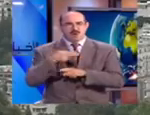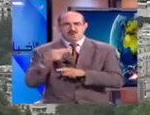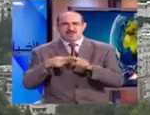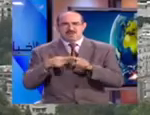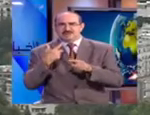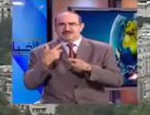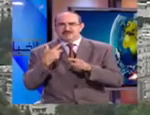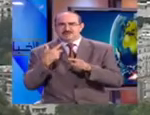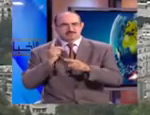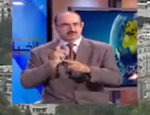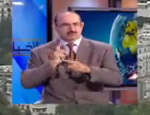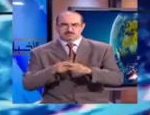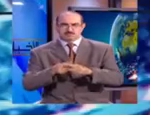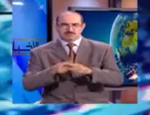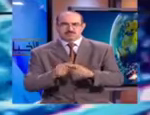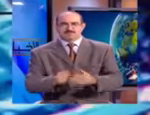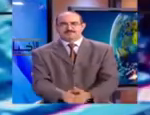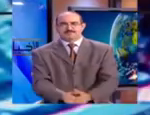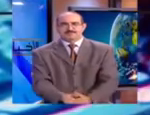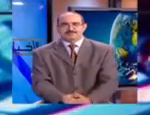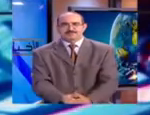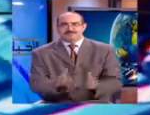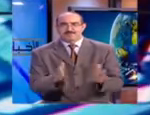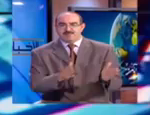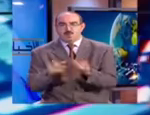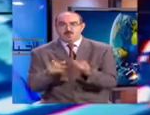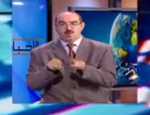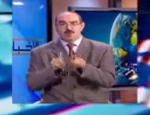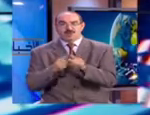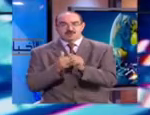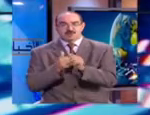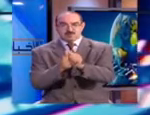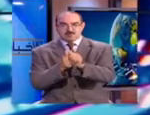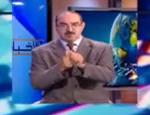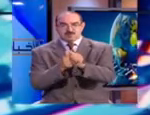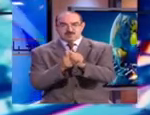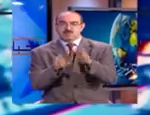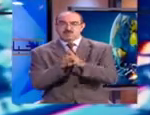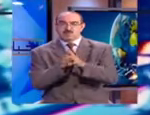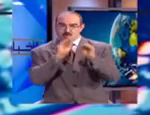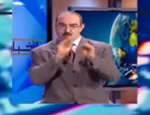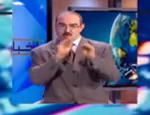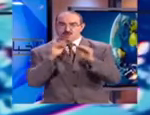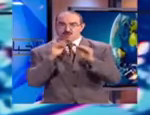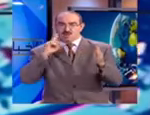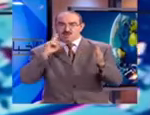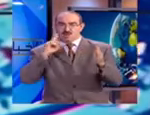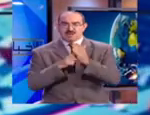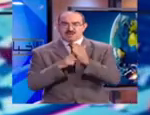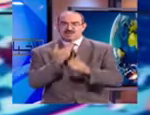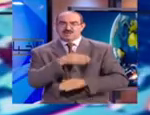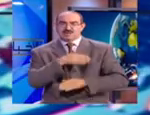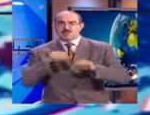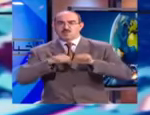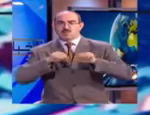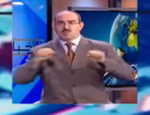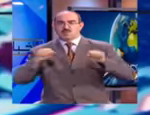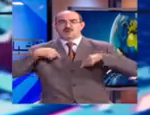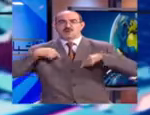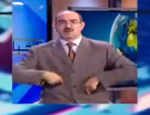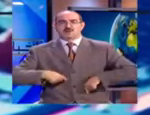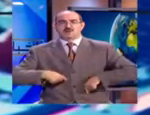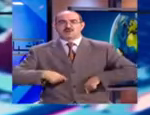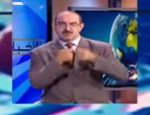التراب الوطني. وفي إطار تنفيذ التدابير المقررة من قبل السلطة العمومية ذات